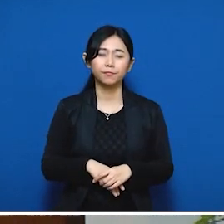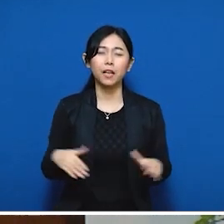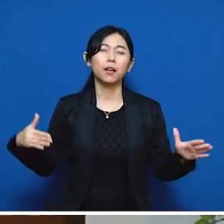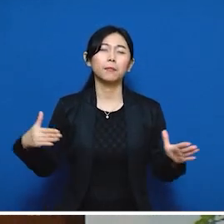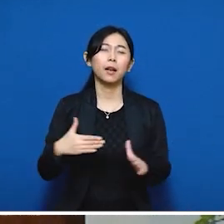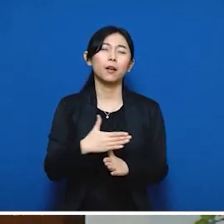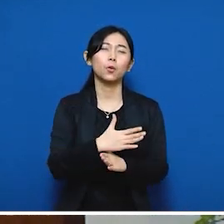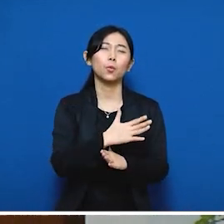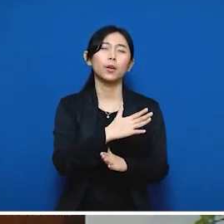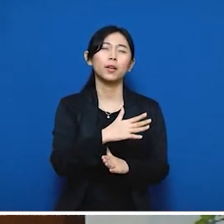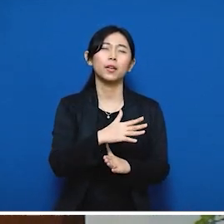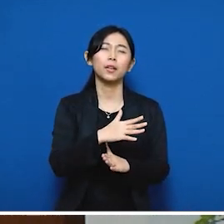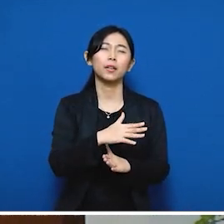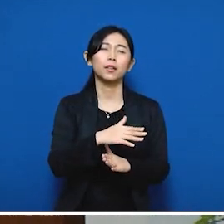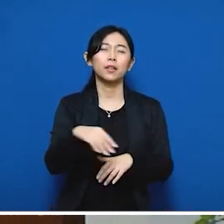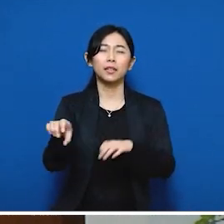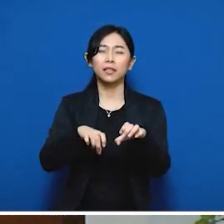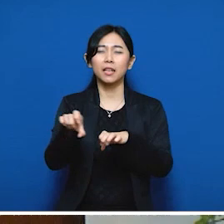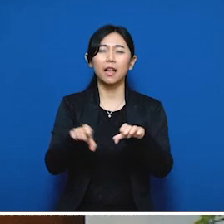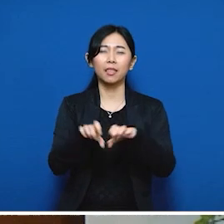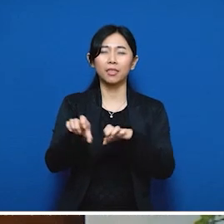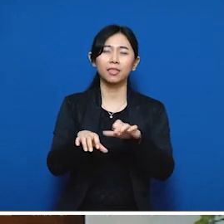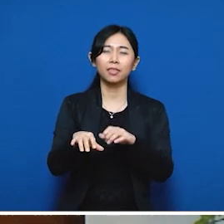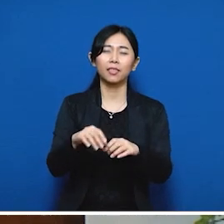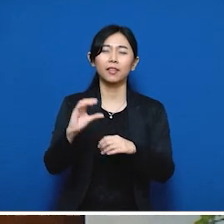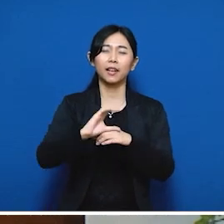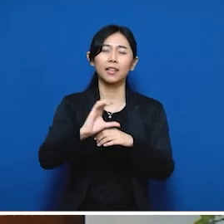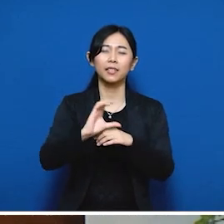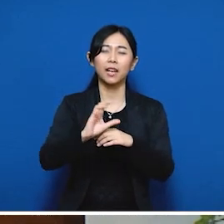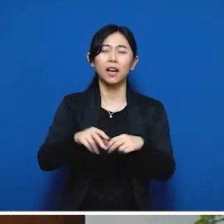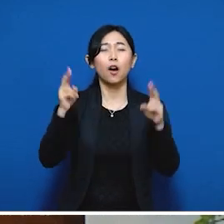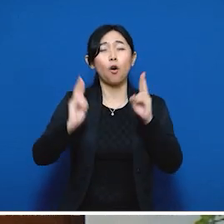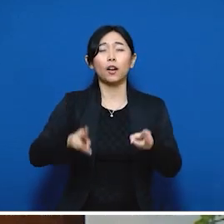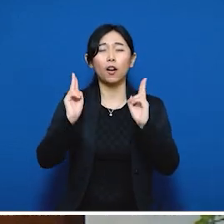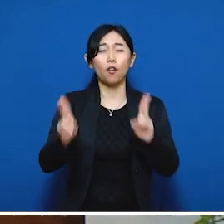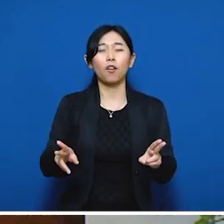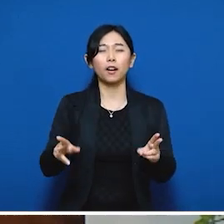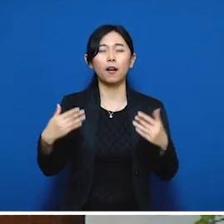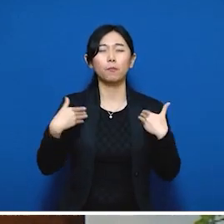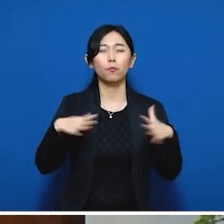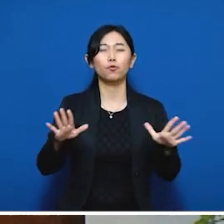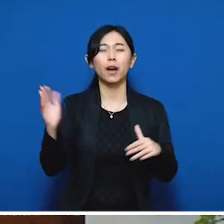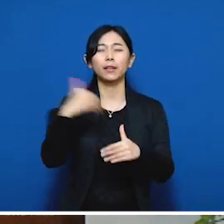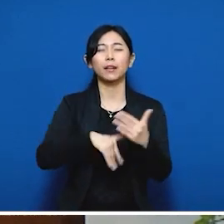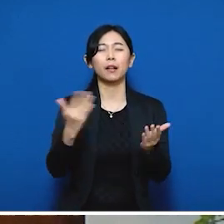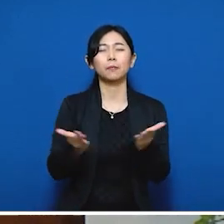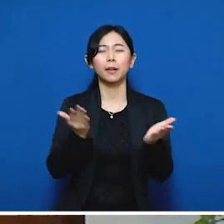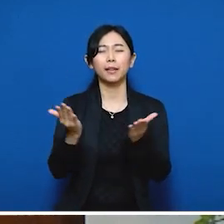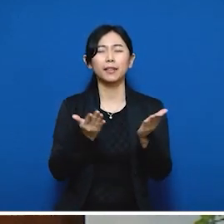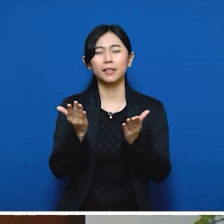Melalui aktivitas gereja, keterlibatan orang-orang muda dalam